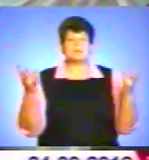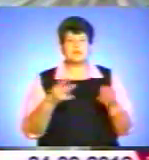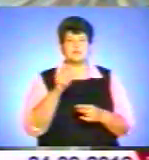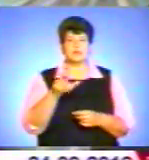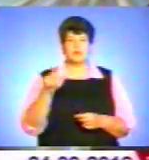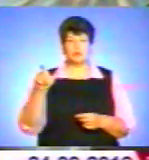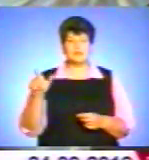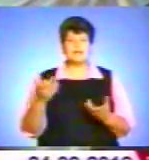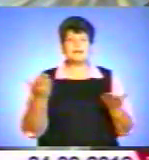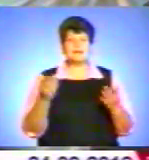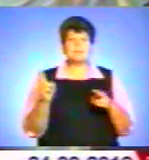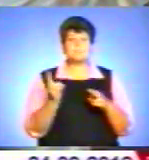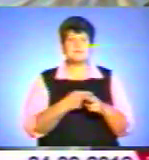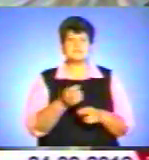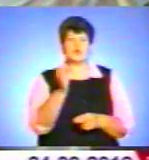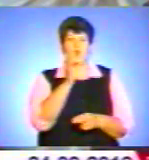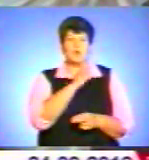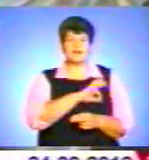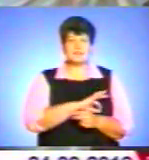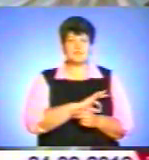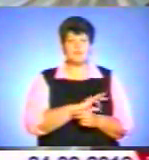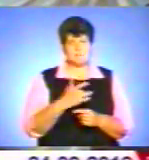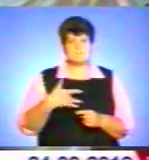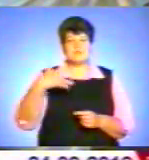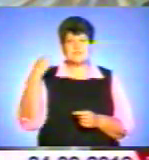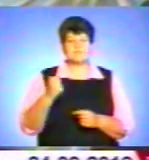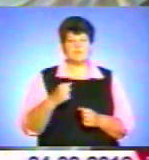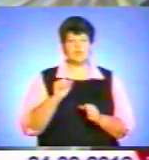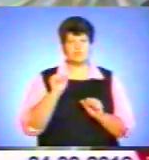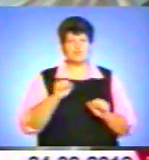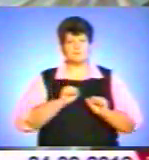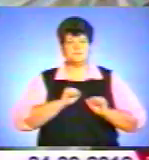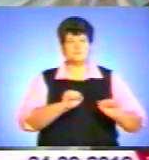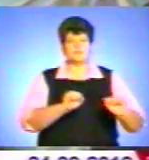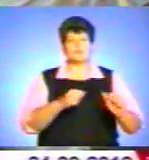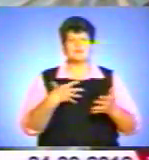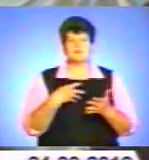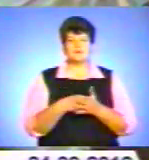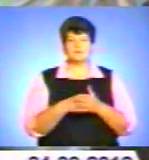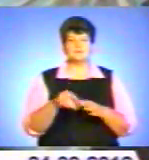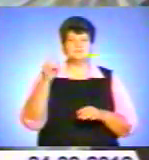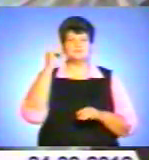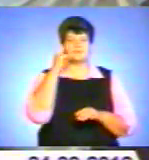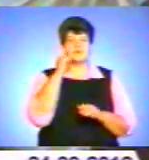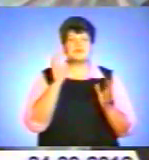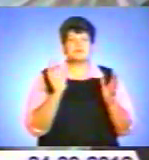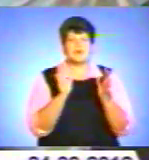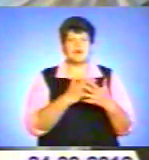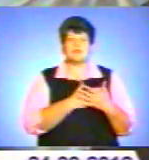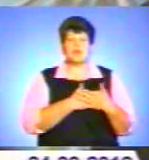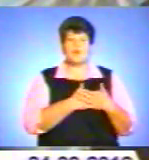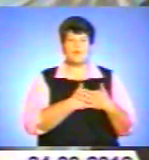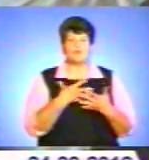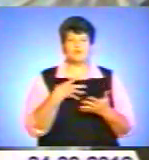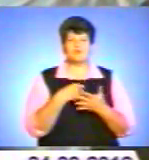які безкорисливо і принципово можуть обстоювати свою позицію, зберігати любов